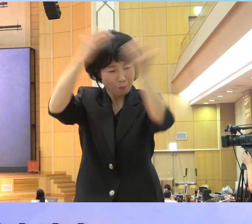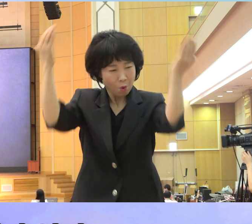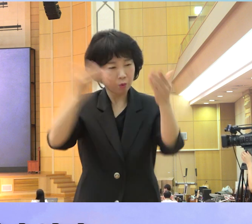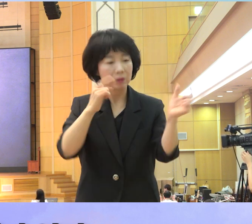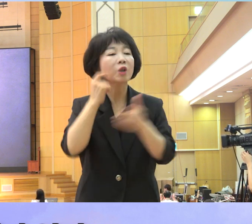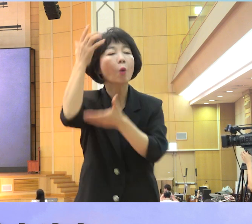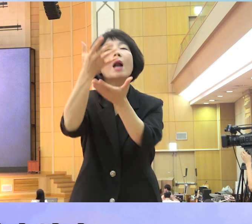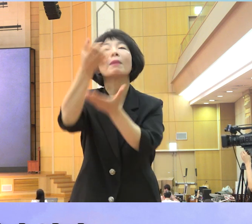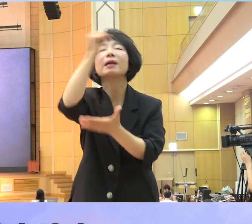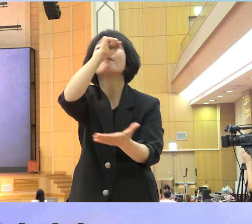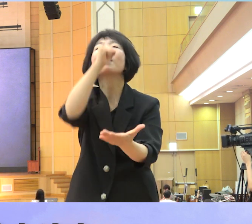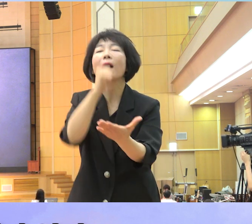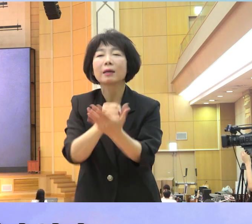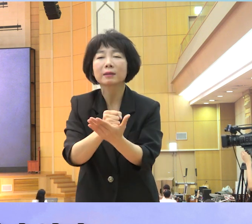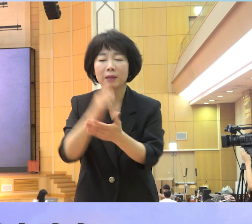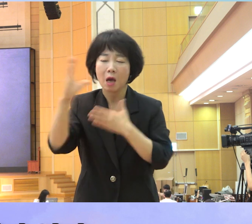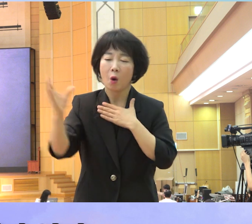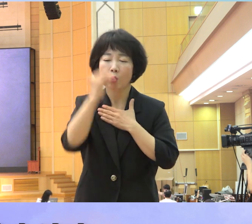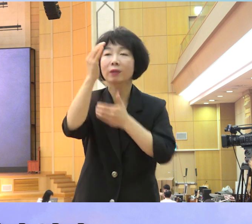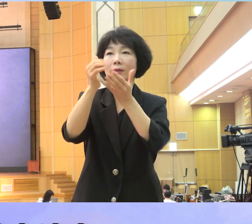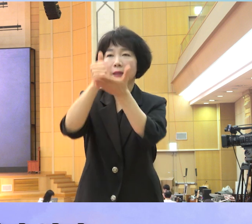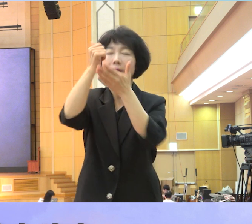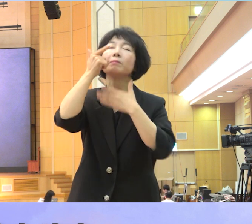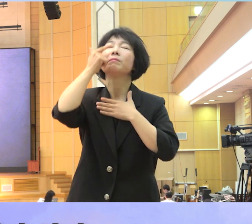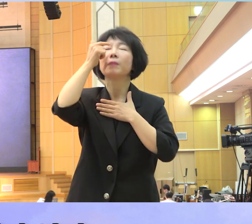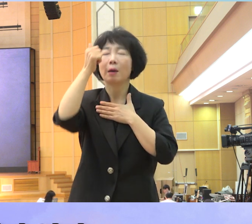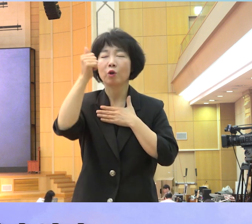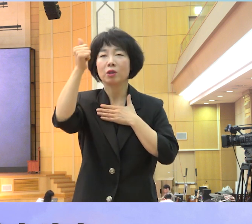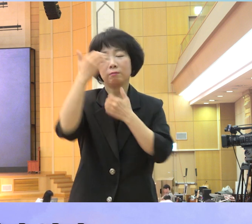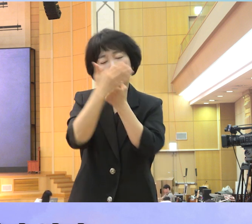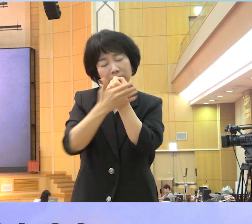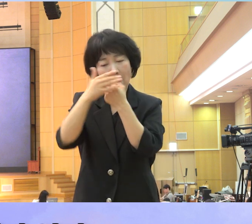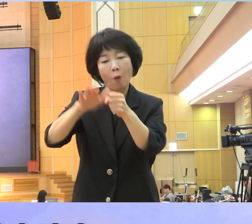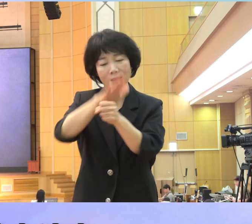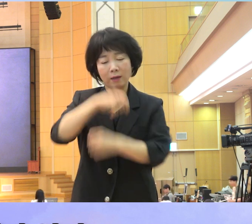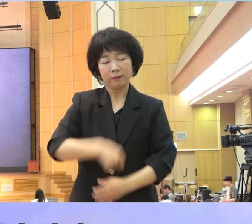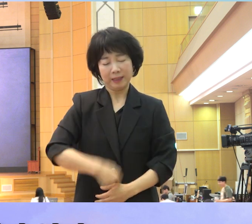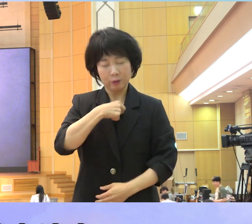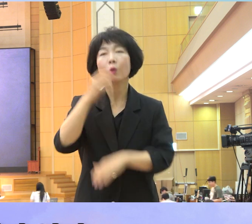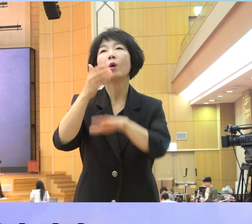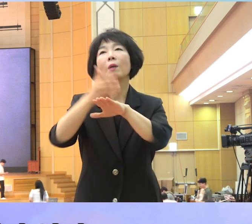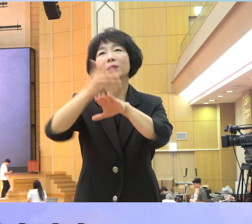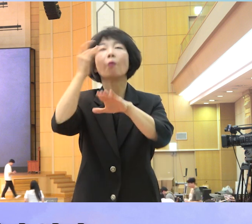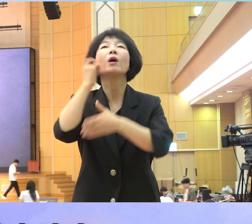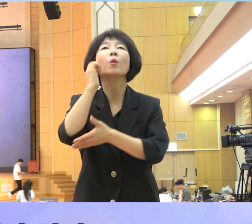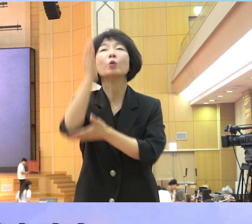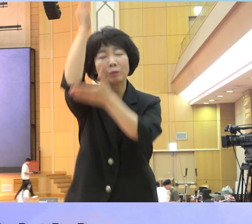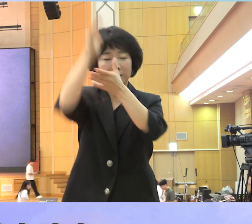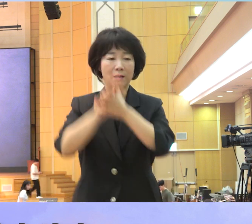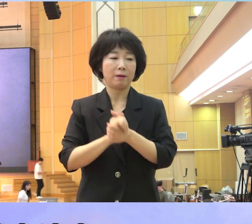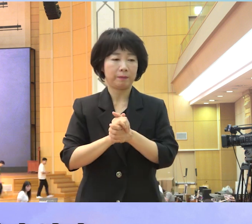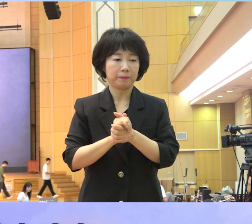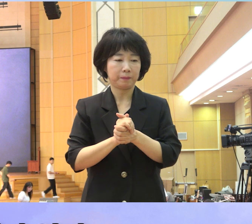모든 영광을 받으시기에 합당하신 거룩하신 하나님 아버지, 은혜와 사랑을 진심으로 감사합니다.